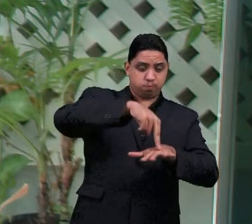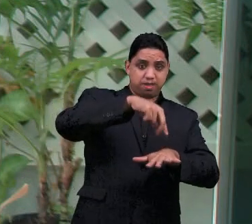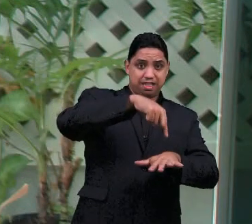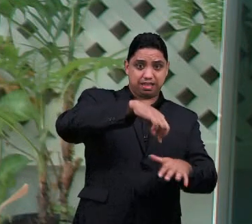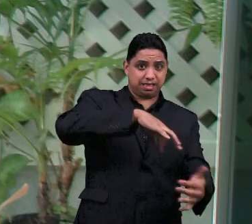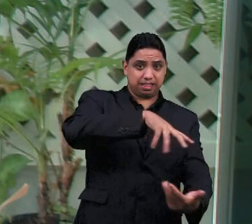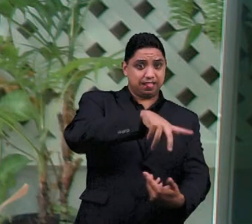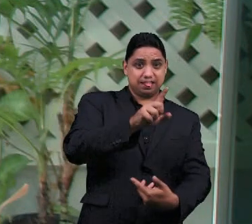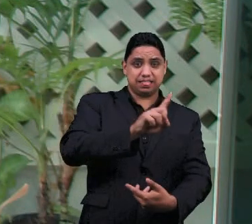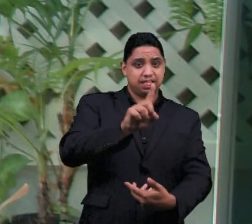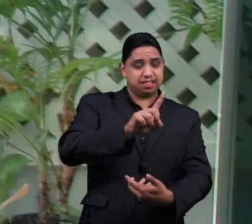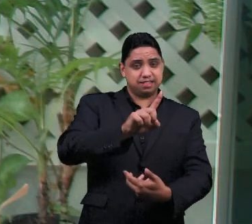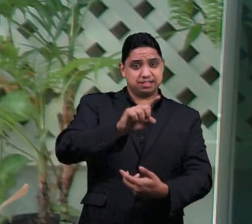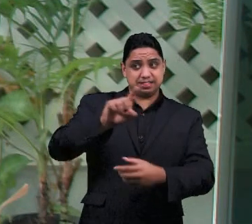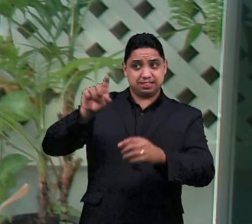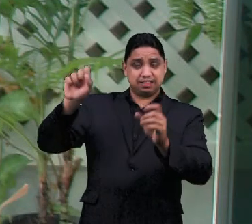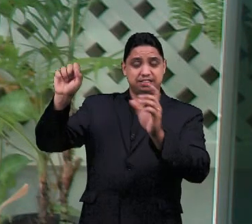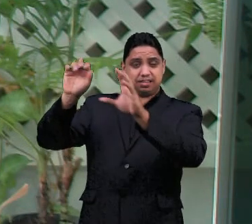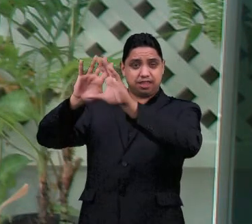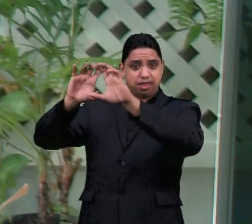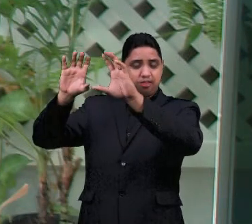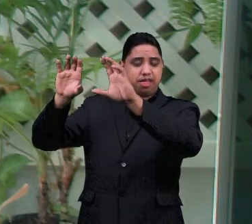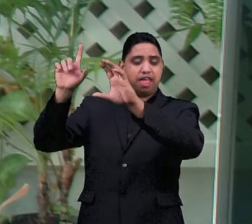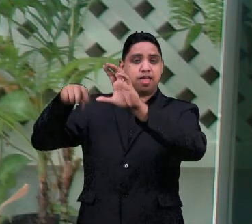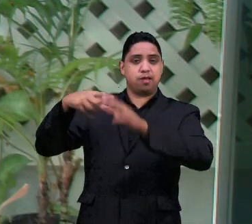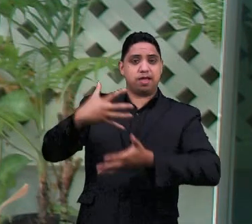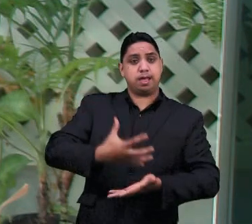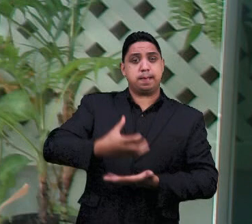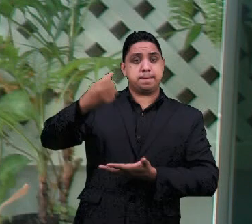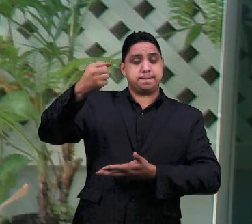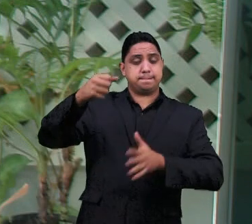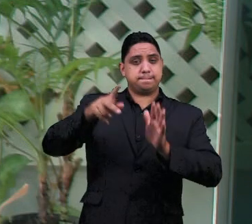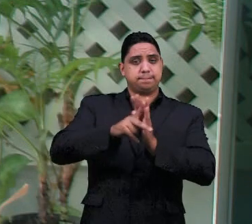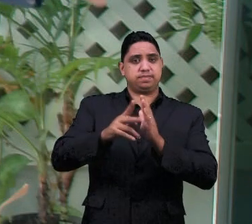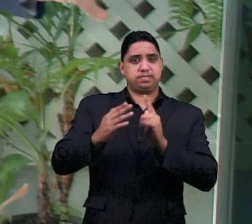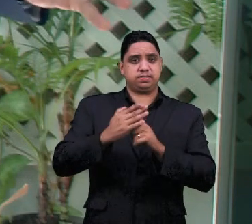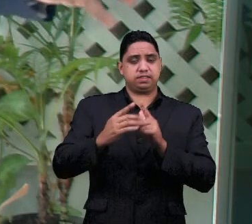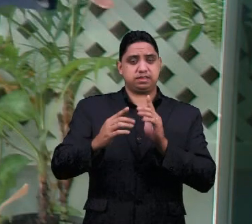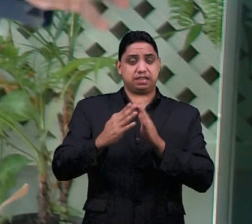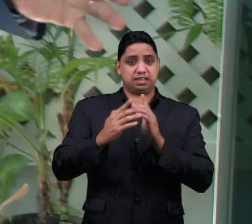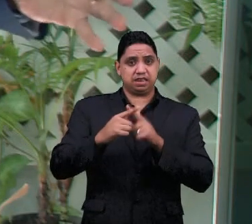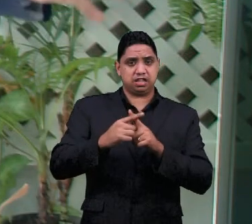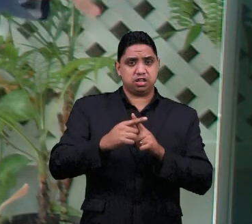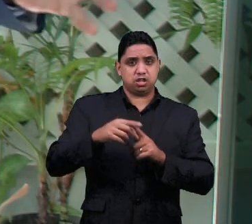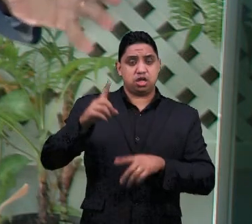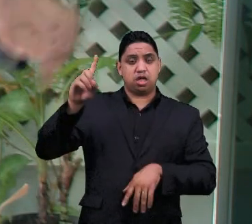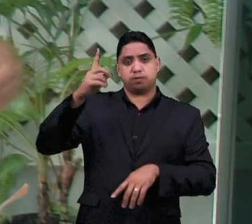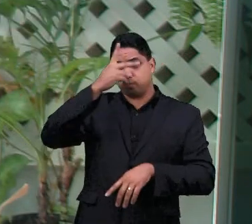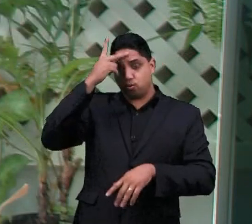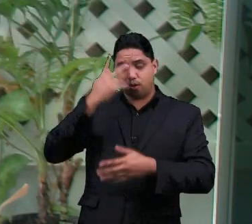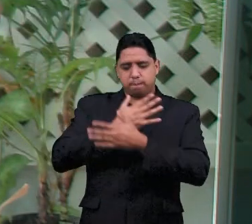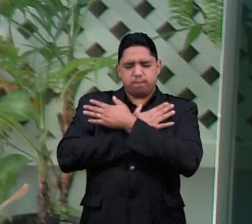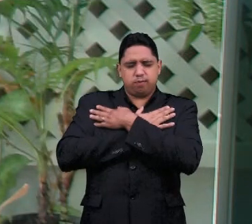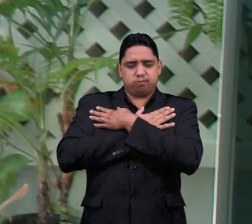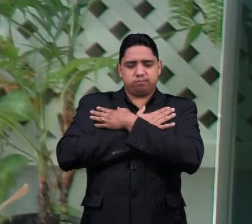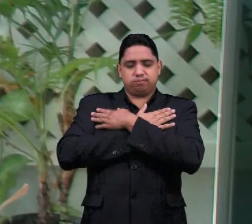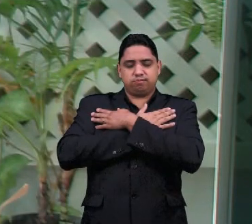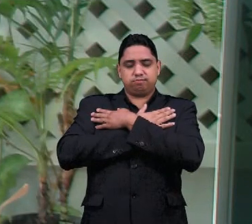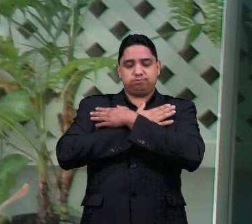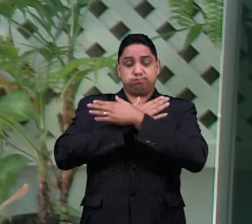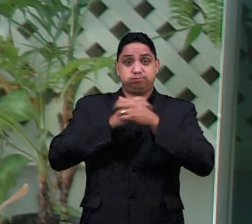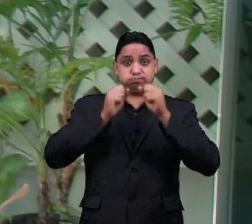donnera dans les nuages. Il ne mettra pas ses pieds par terre ici. Donc ça, c'est l'enlèvement de